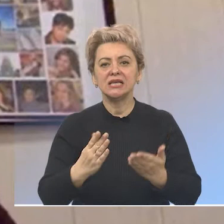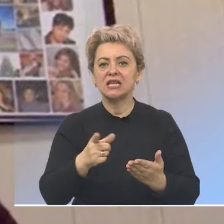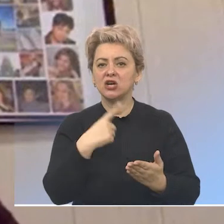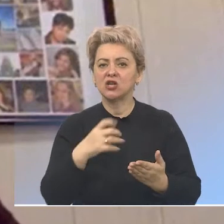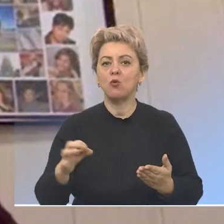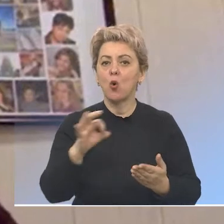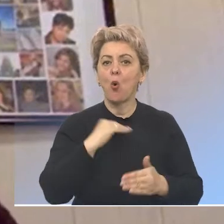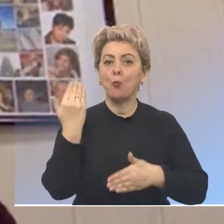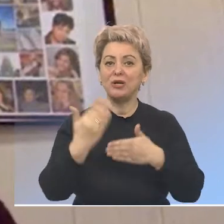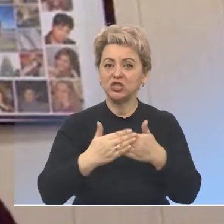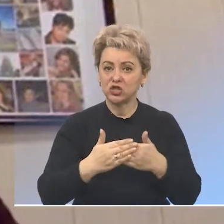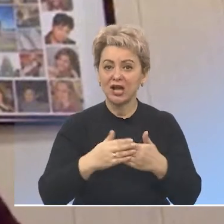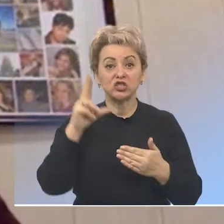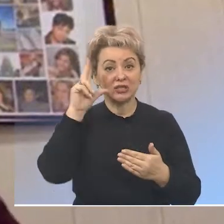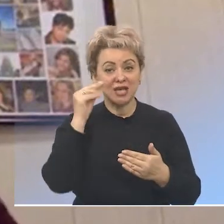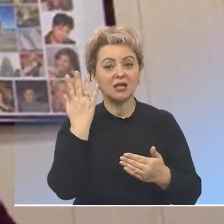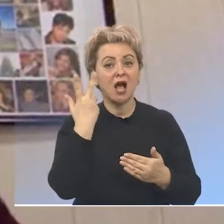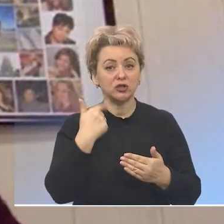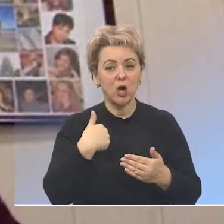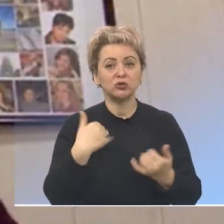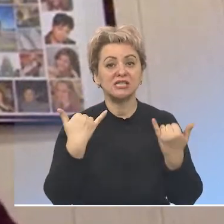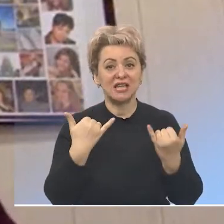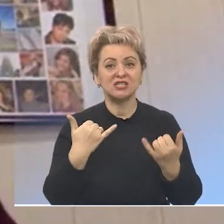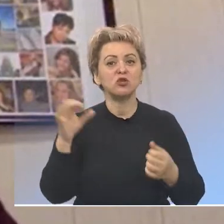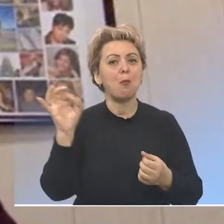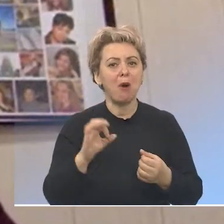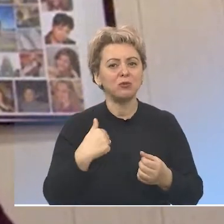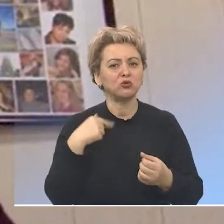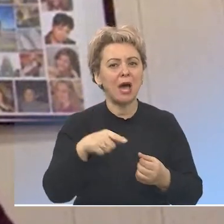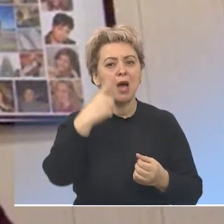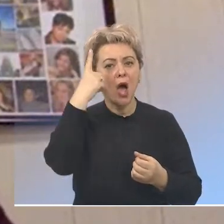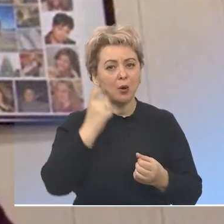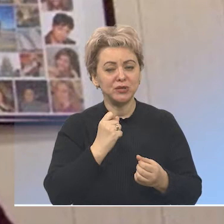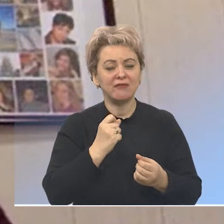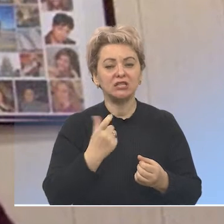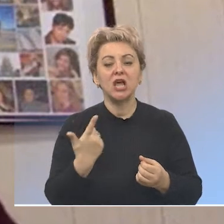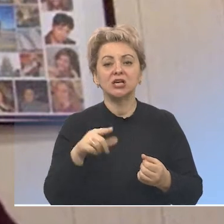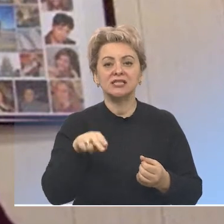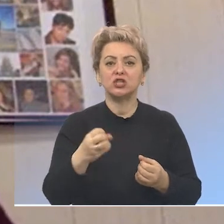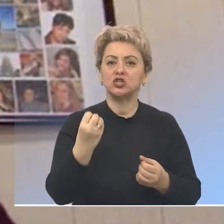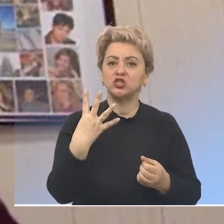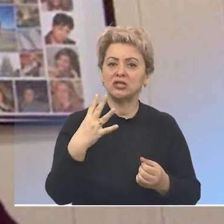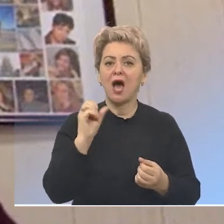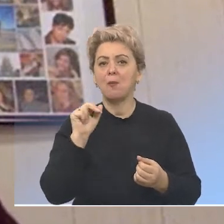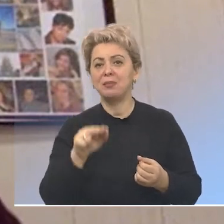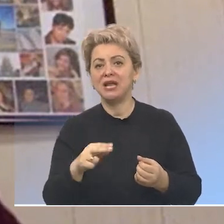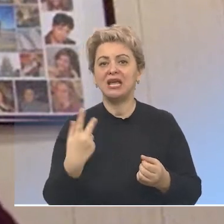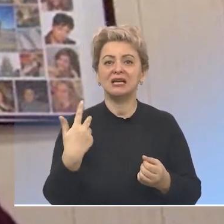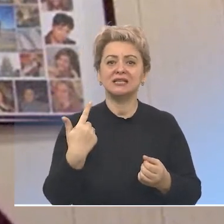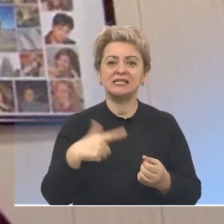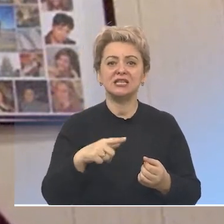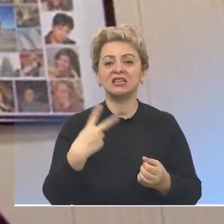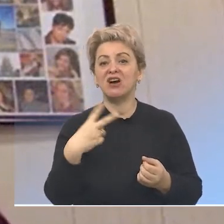Если речь идет о ближайших датах, когда у нас на сегодняшний момент у нас там объявлено где-то 14 апреля,